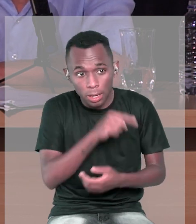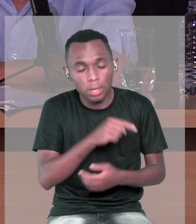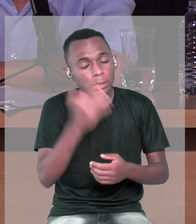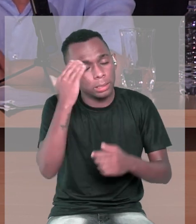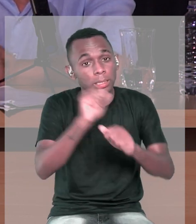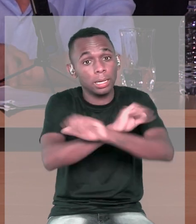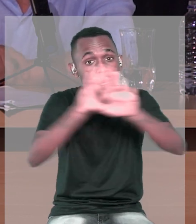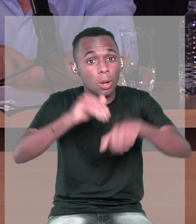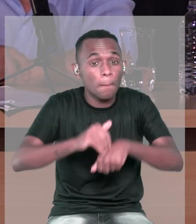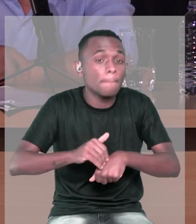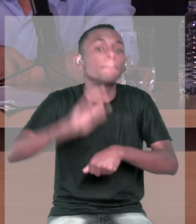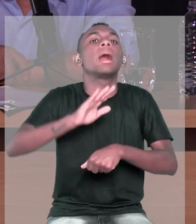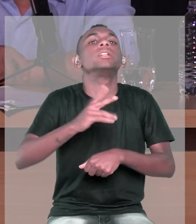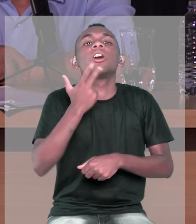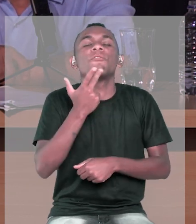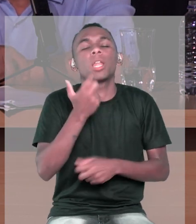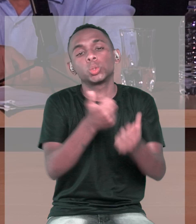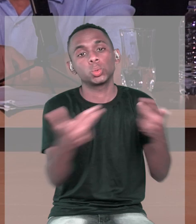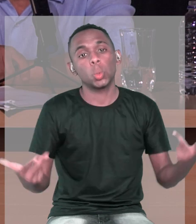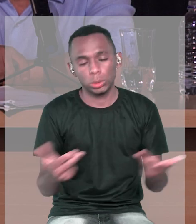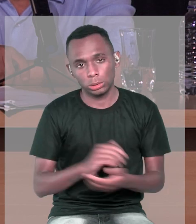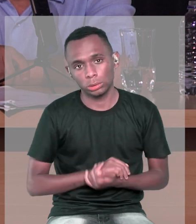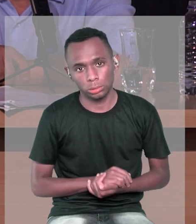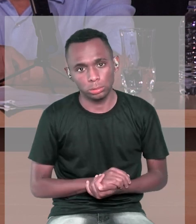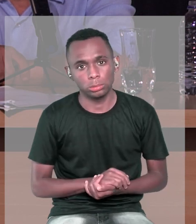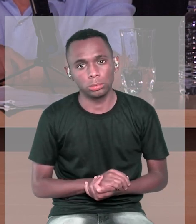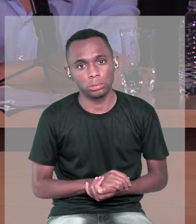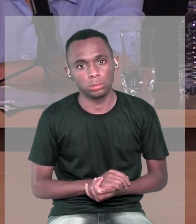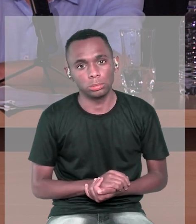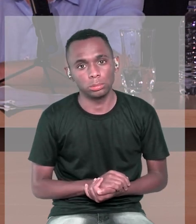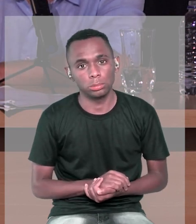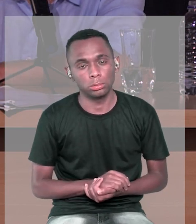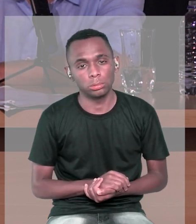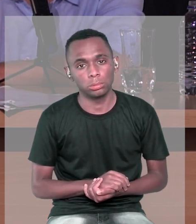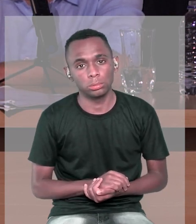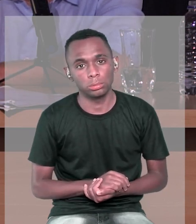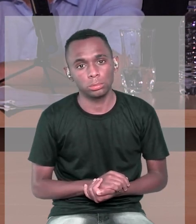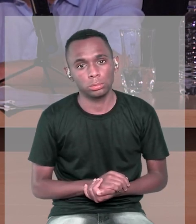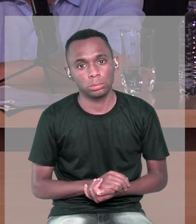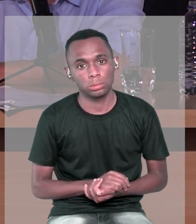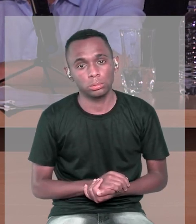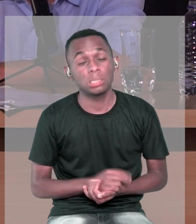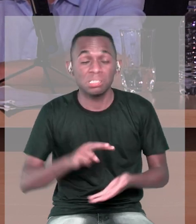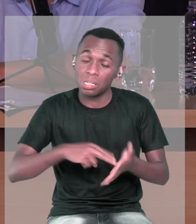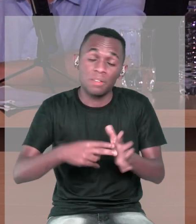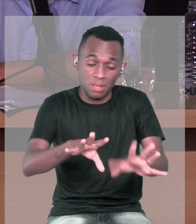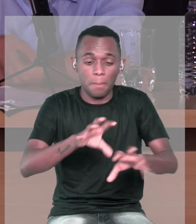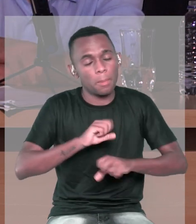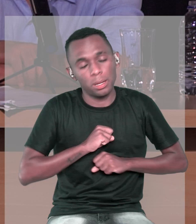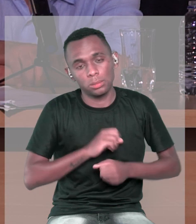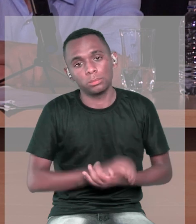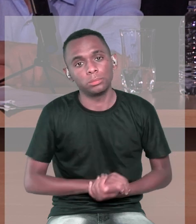compreender melhor o que ele está falando. Ah, ça, c'est de l'appropriation. C'est comme... voilà. Isso é apropriação. Traduction,